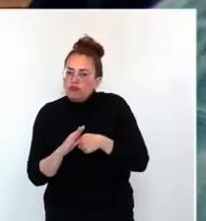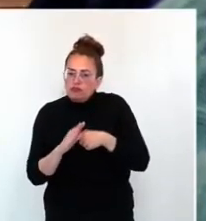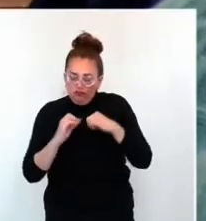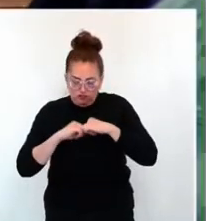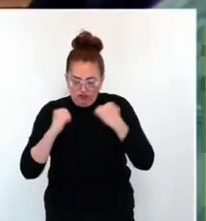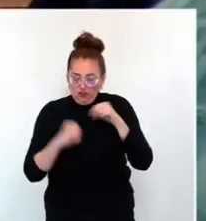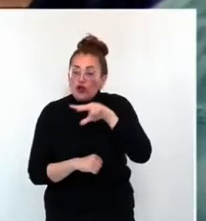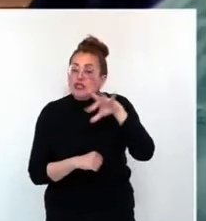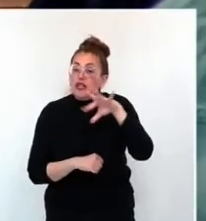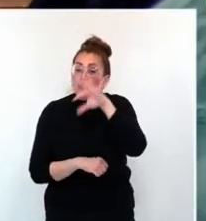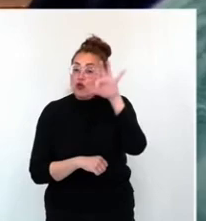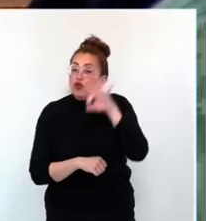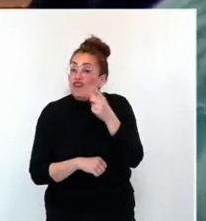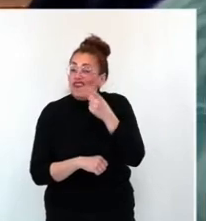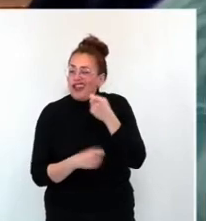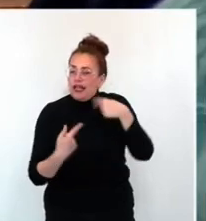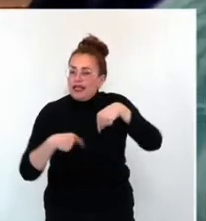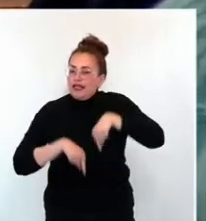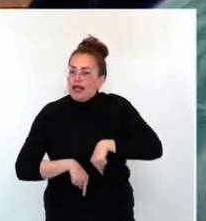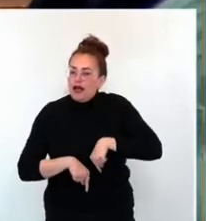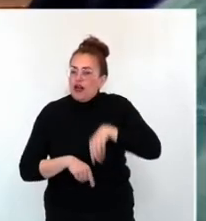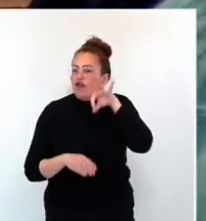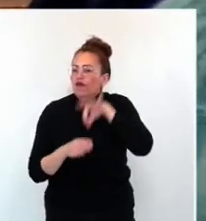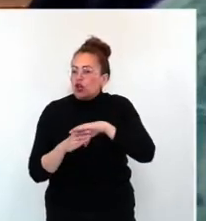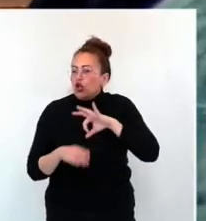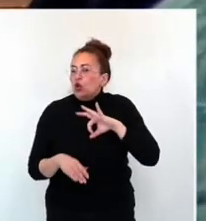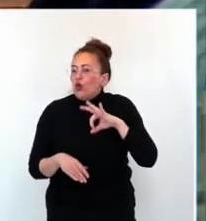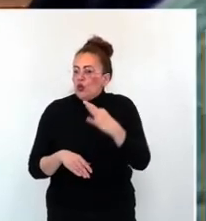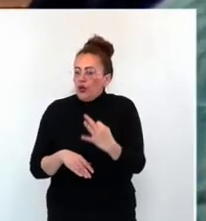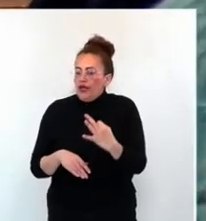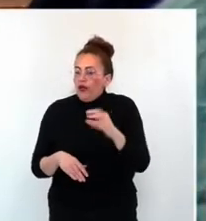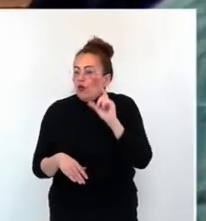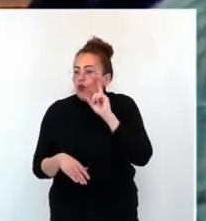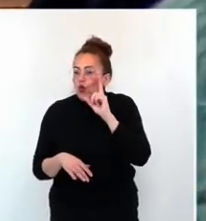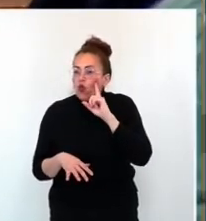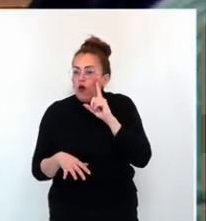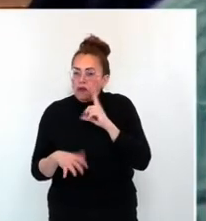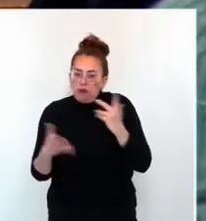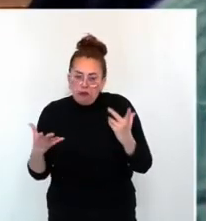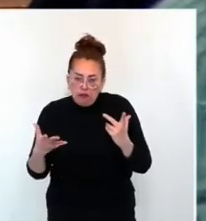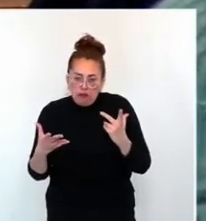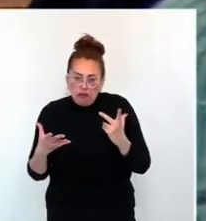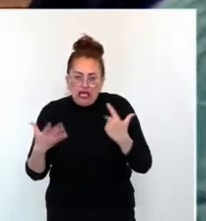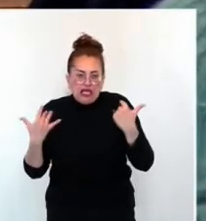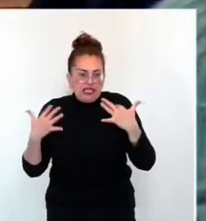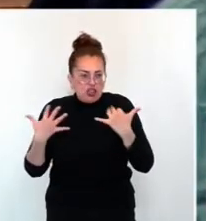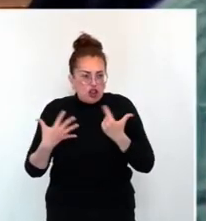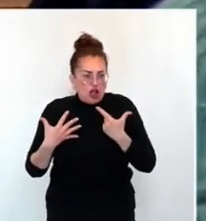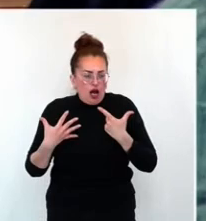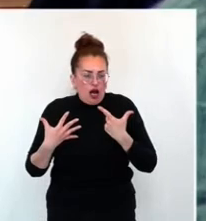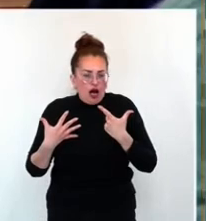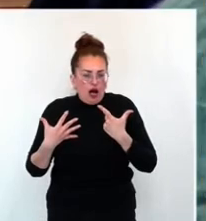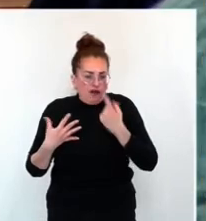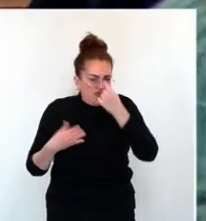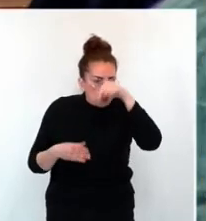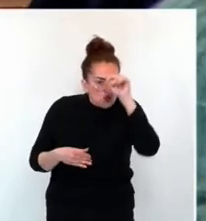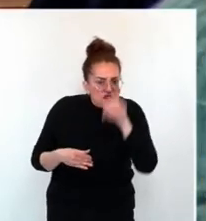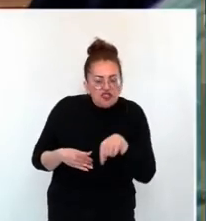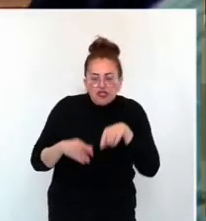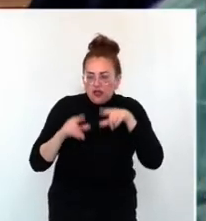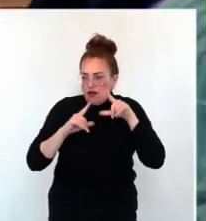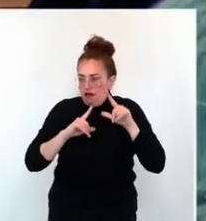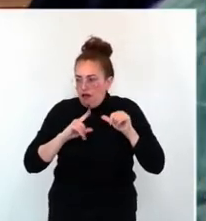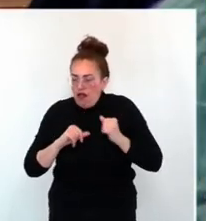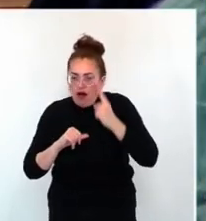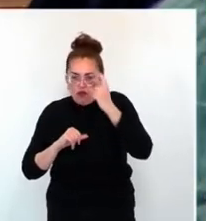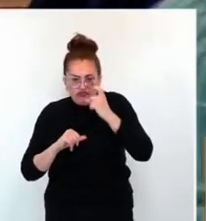allons la voter puisqu'elle vient modifier en réalité à la marge l'opération qui a été lancée et son état d'esprit. Et je voudrais,